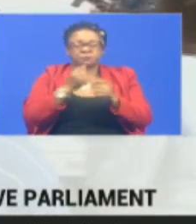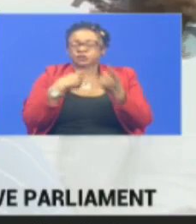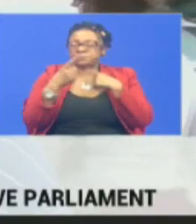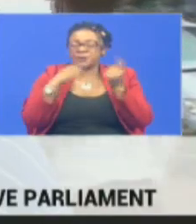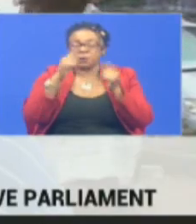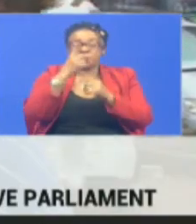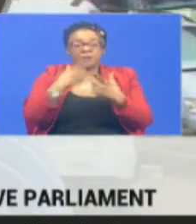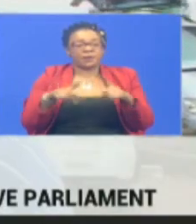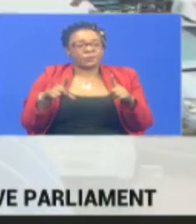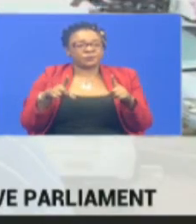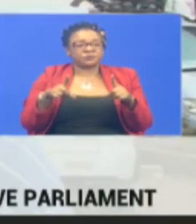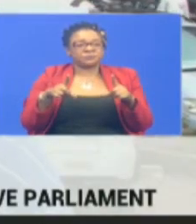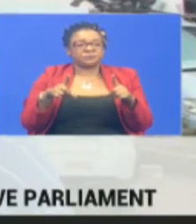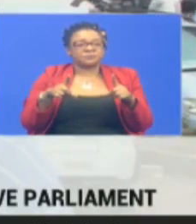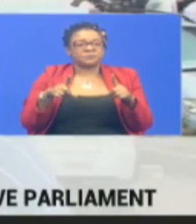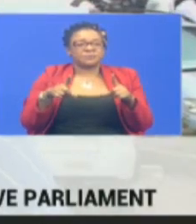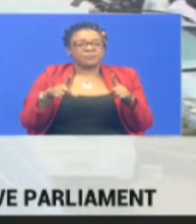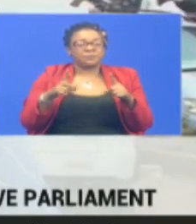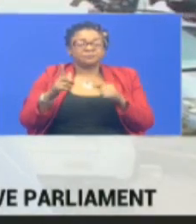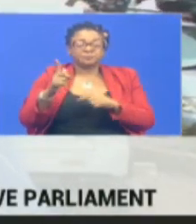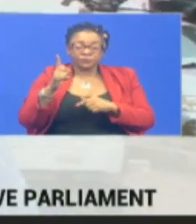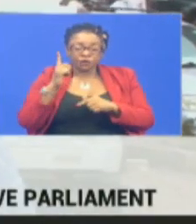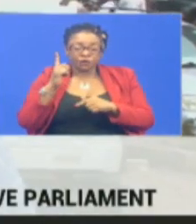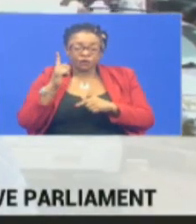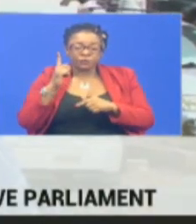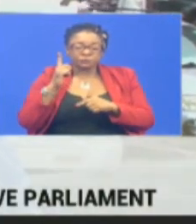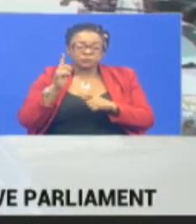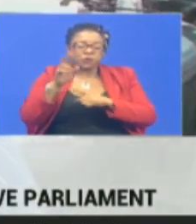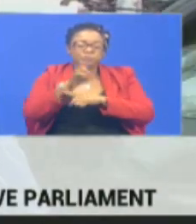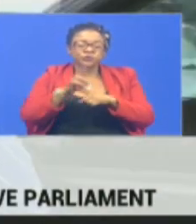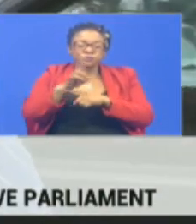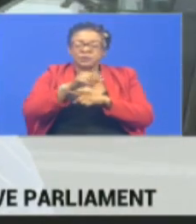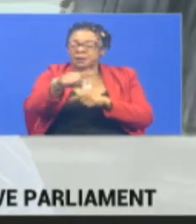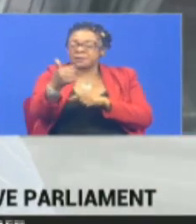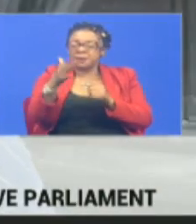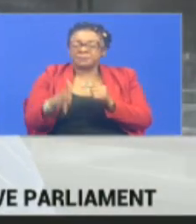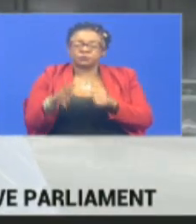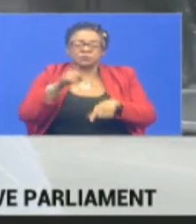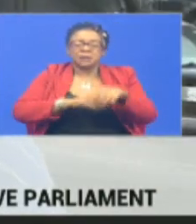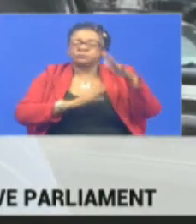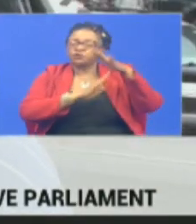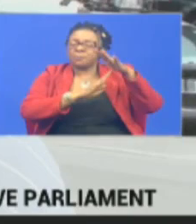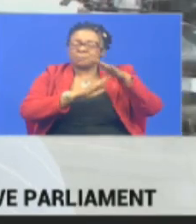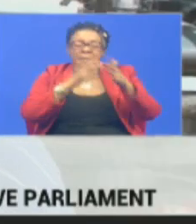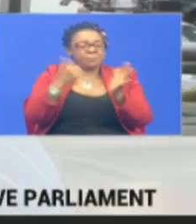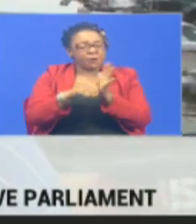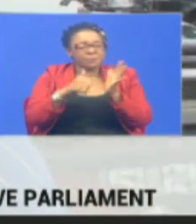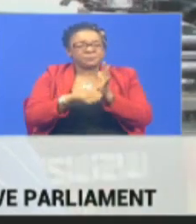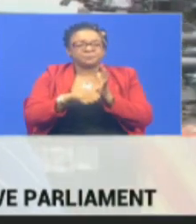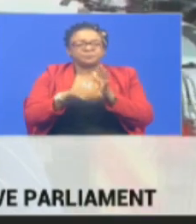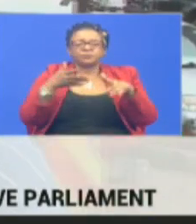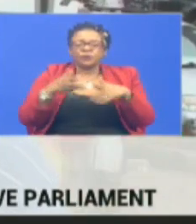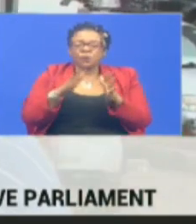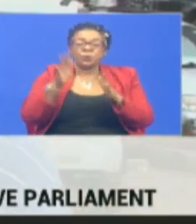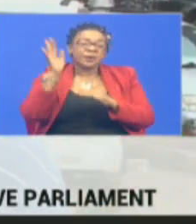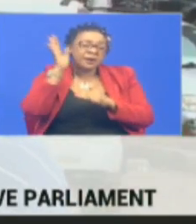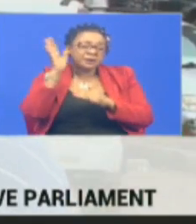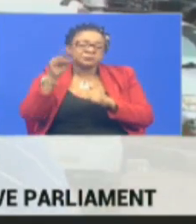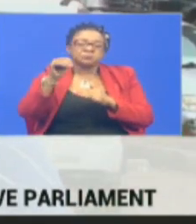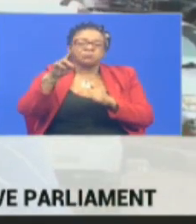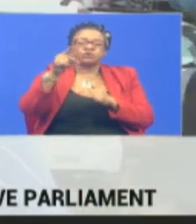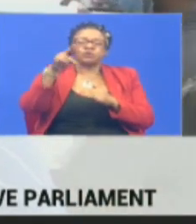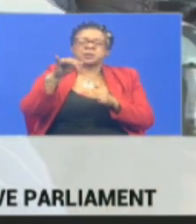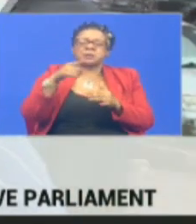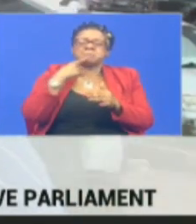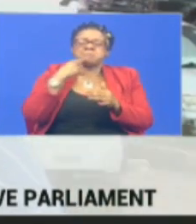Tumechoka, lakini sheria tunaona ikitumika kwa mtu mdogo, ikiguza mkubwa ni shida. Na vyenye tunasikia Muturi akisema hapa ati wanaenda kuapiro